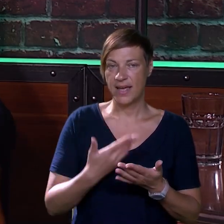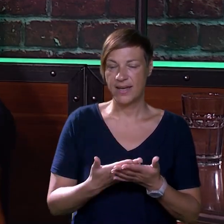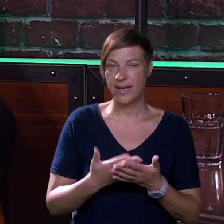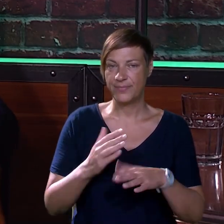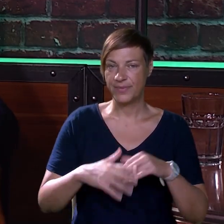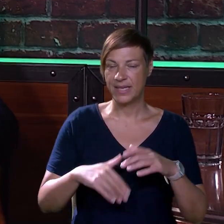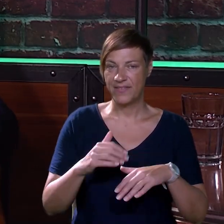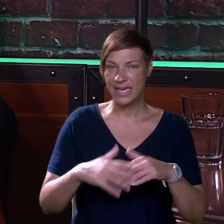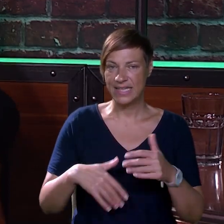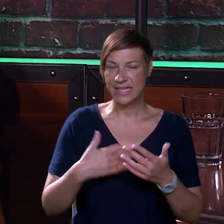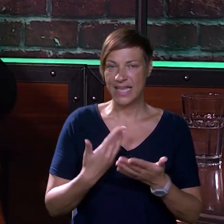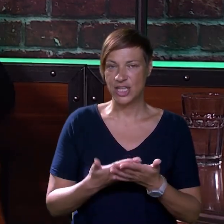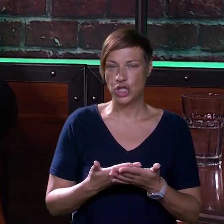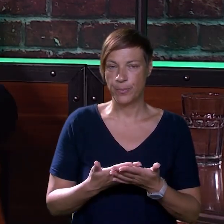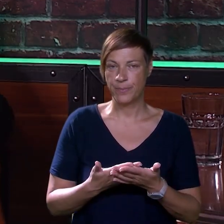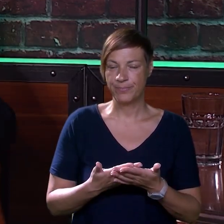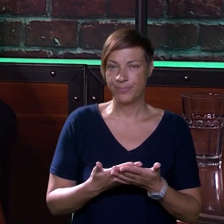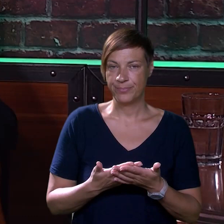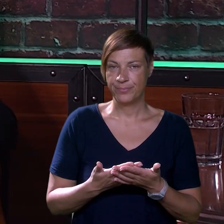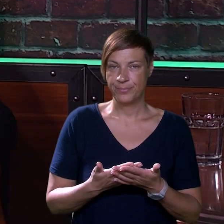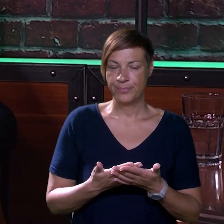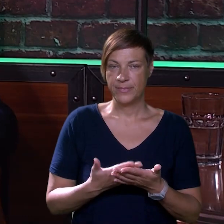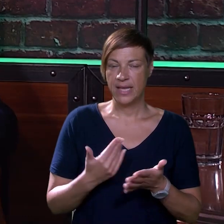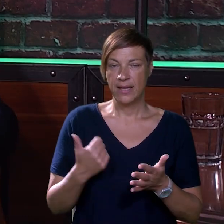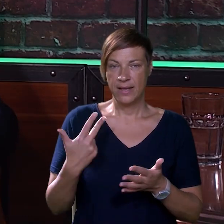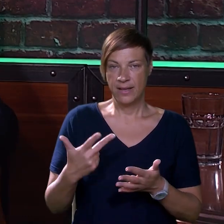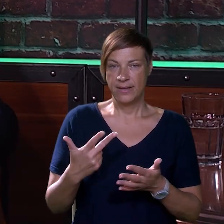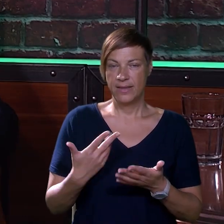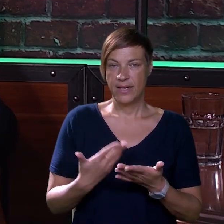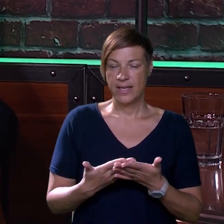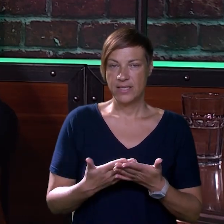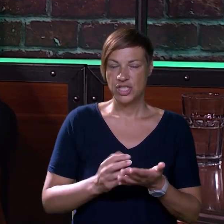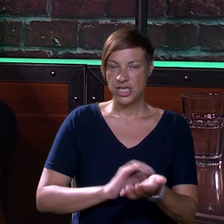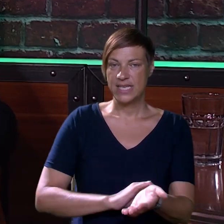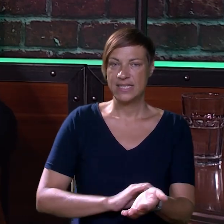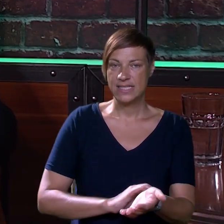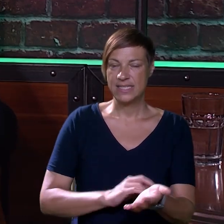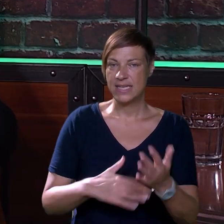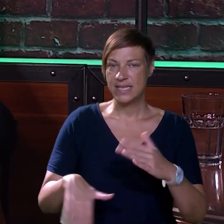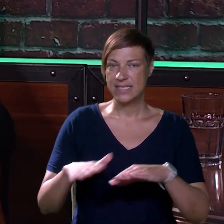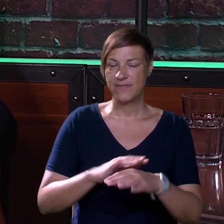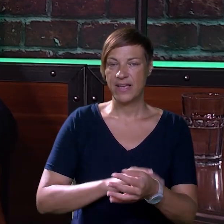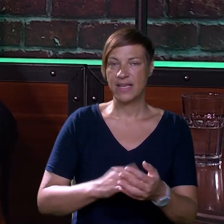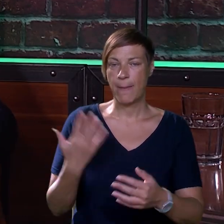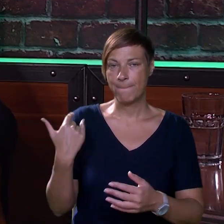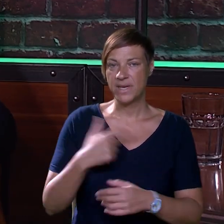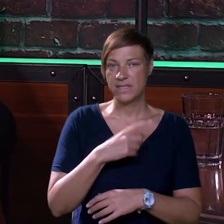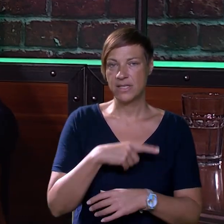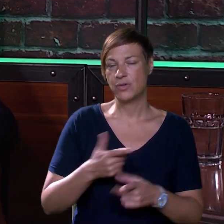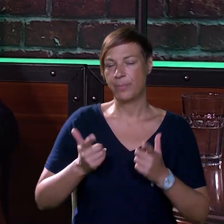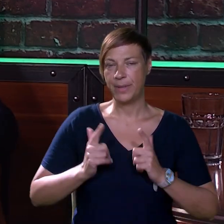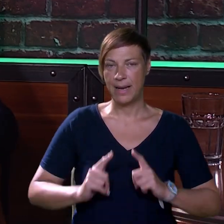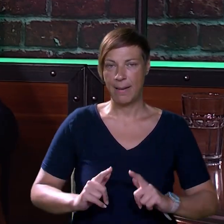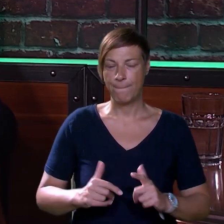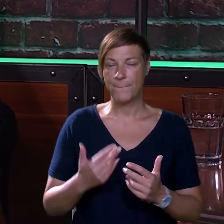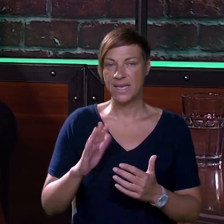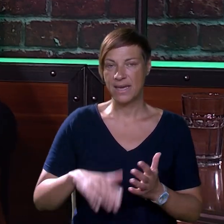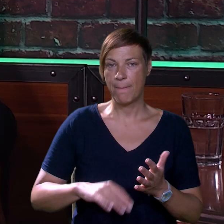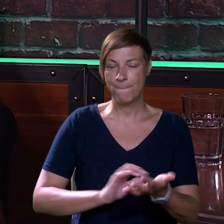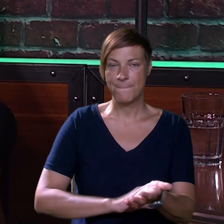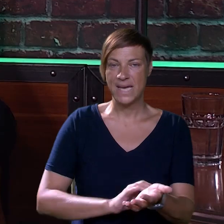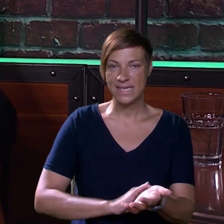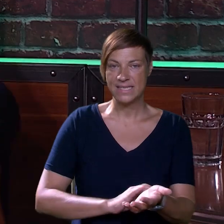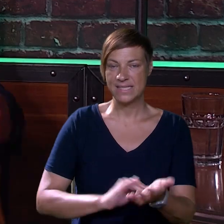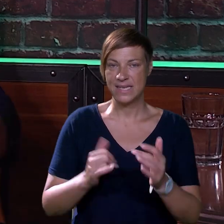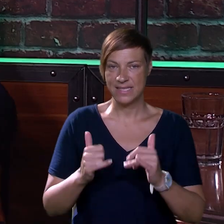loša hrana kvalitetom i vrstom. I treće, to je stres, jedan veliki stres. Prije su ljudi bili mirniji, manje